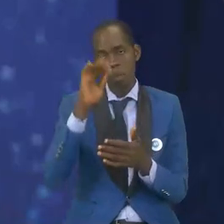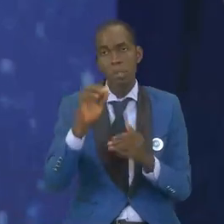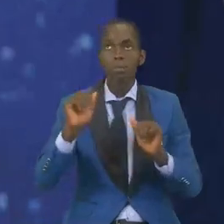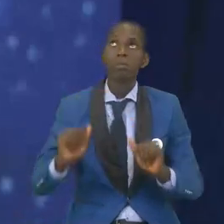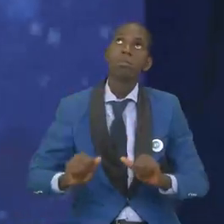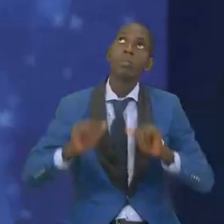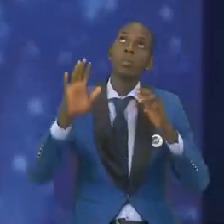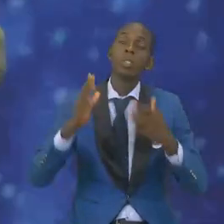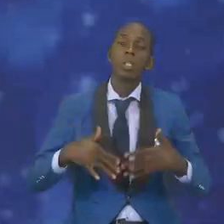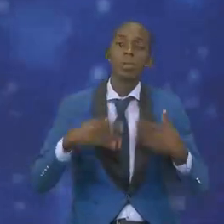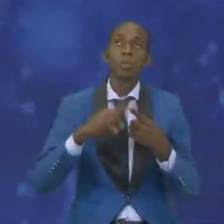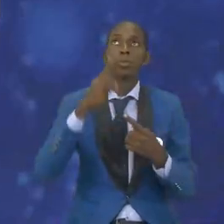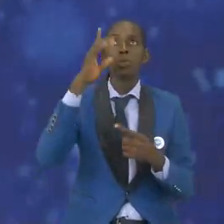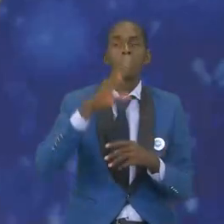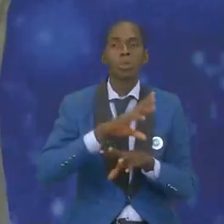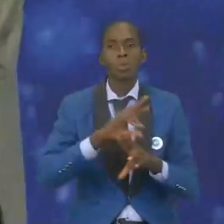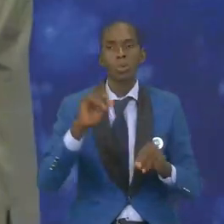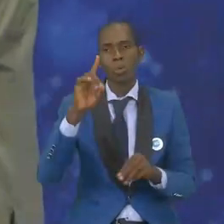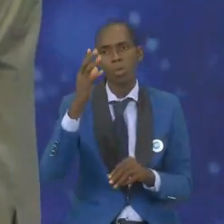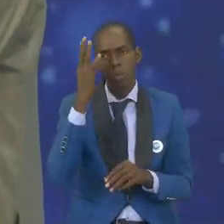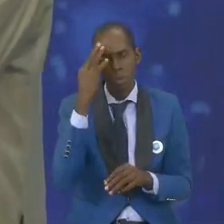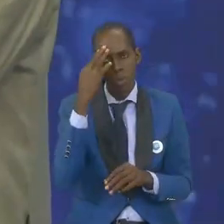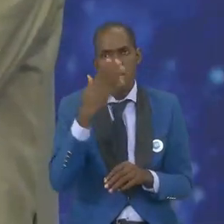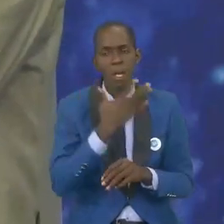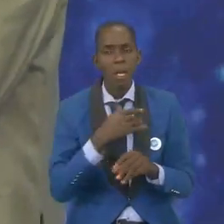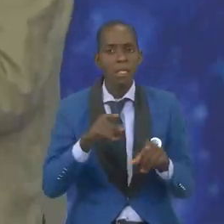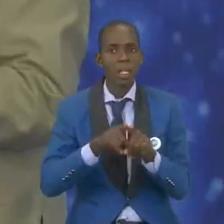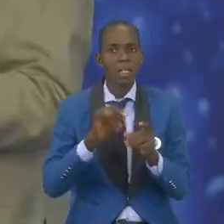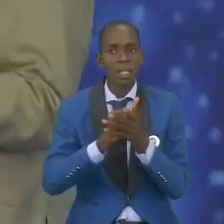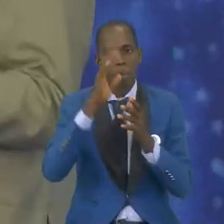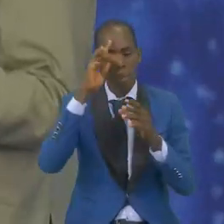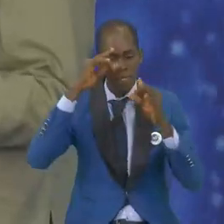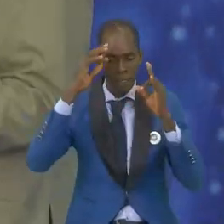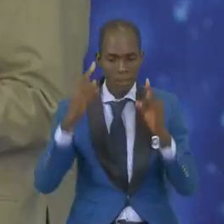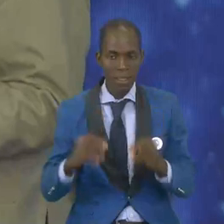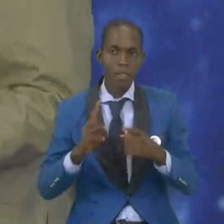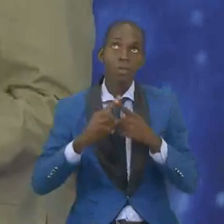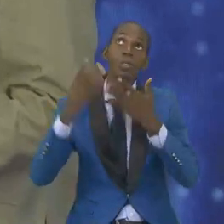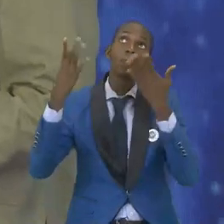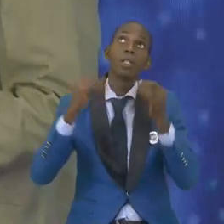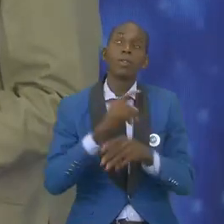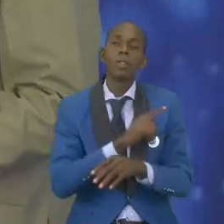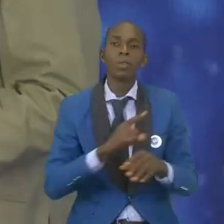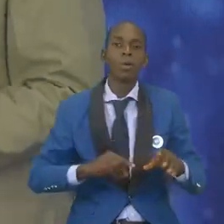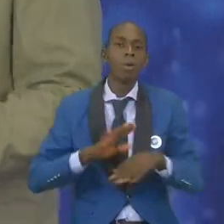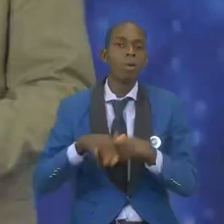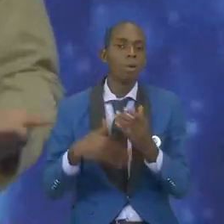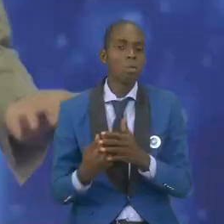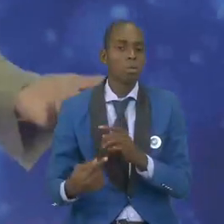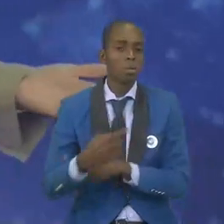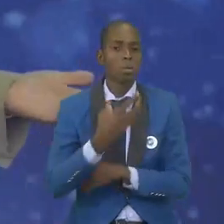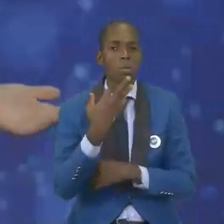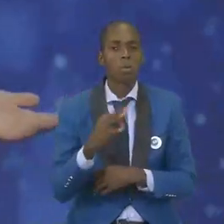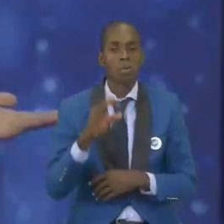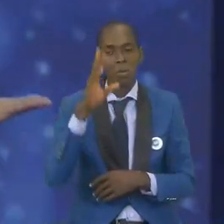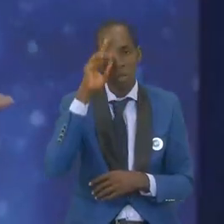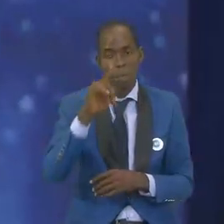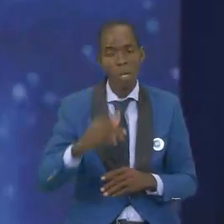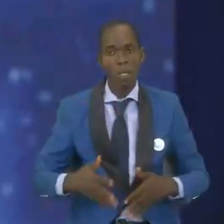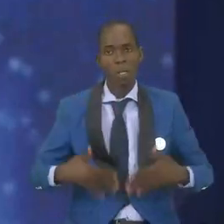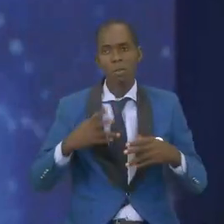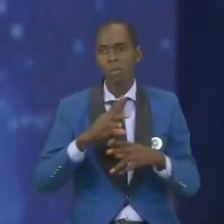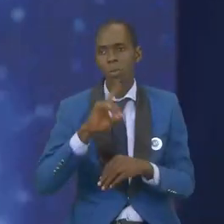cet individu, quand il était né à Juda, il ne le connaissait pas. Quand il s'était consacré, il ne le connaissait pas. Quand il avait pris sa décision de